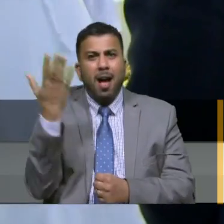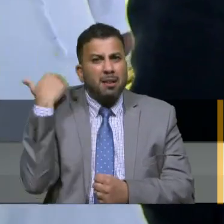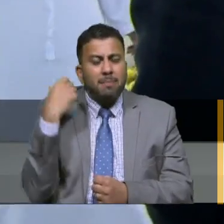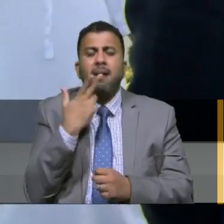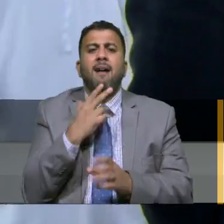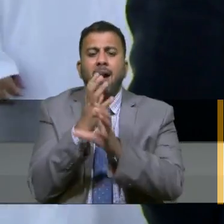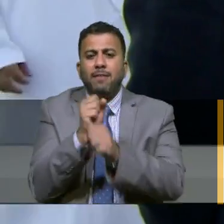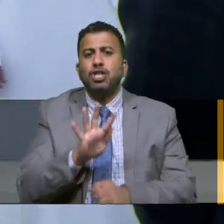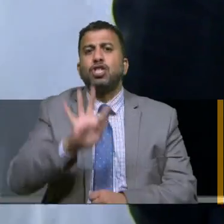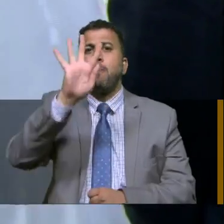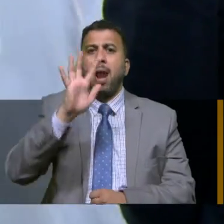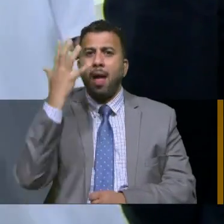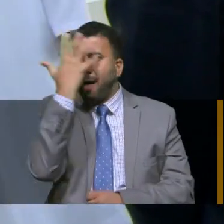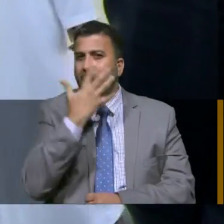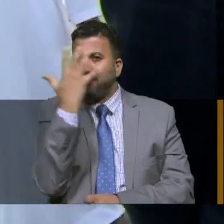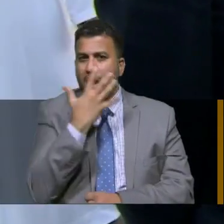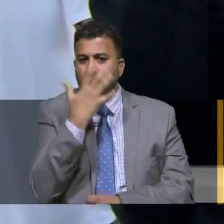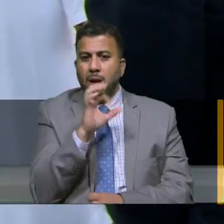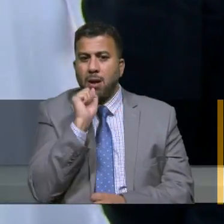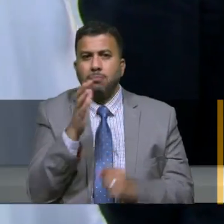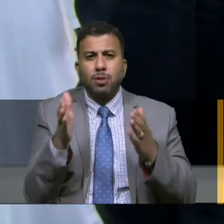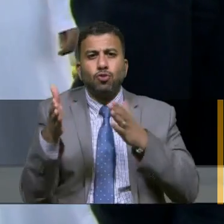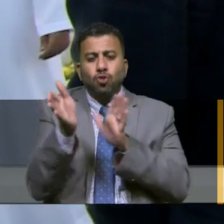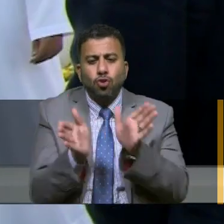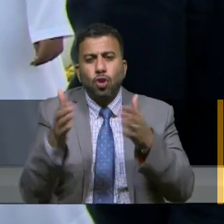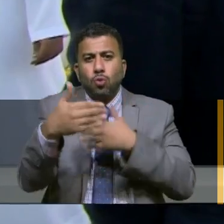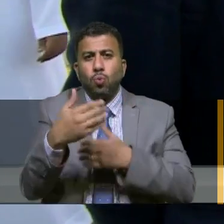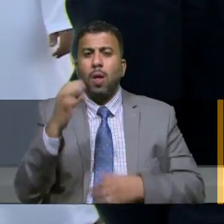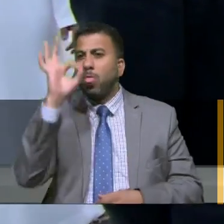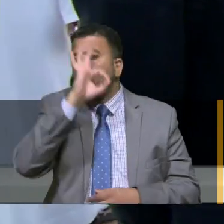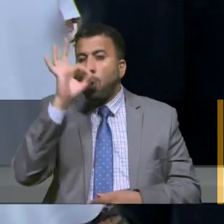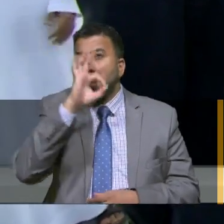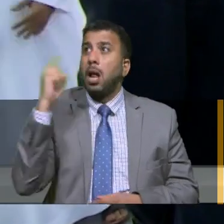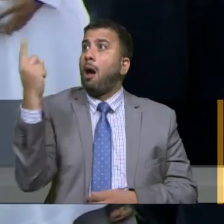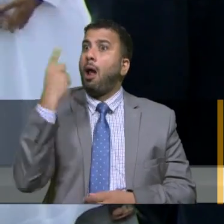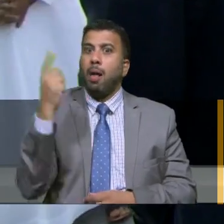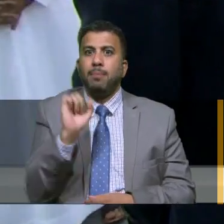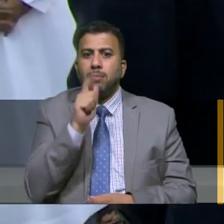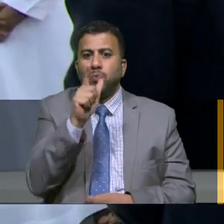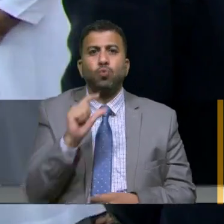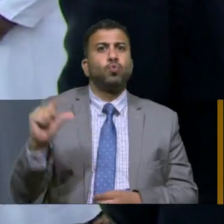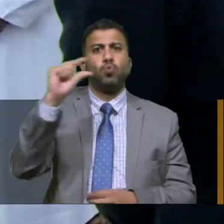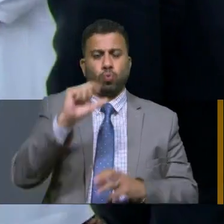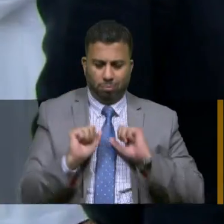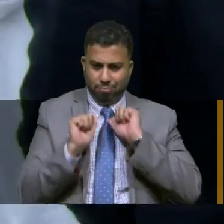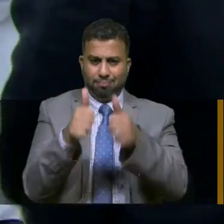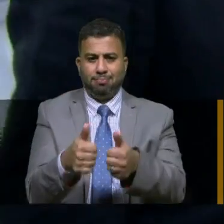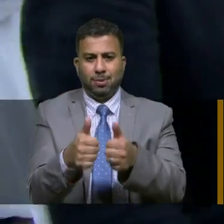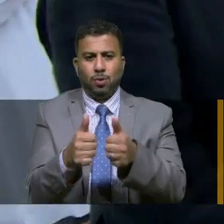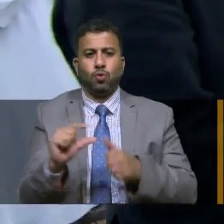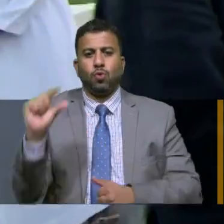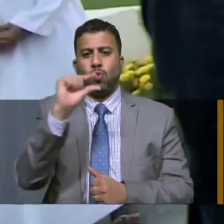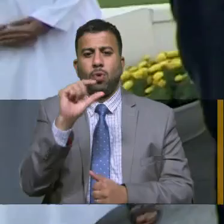إفريقيا ومركز فن جميل وصندوق التراث العالمي، حضر صاحب السمو الشيخ الدكتور سلطان بن محمد